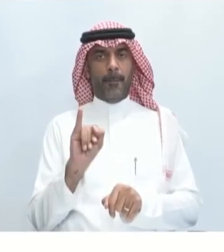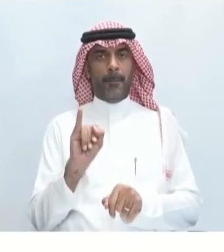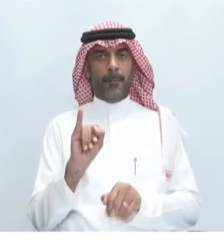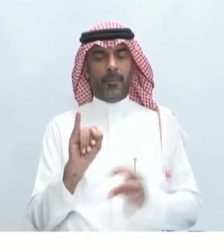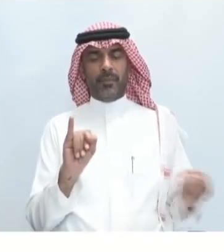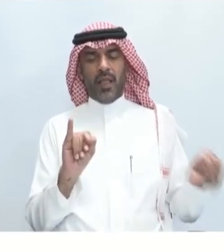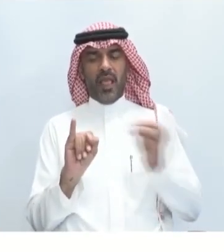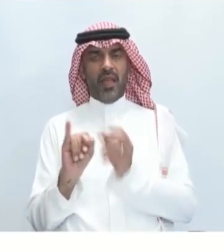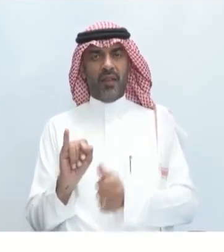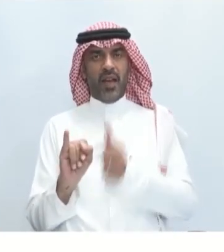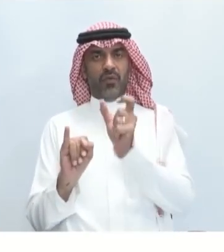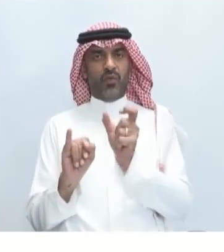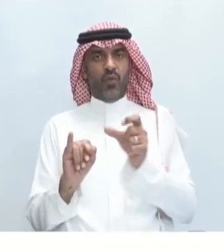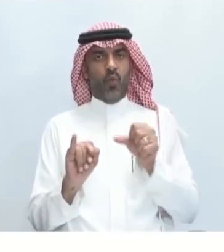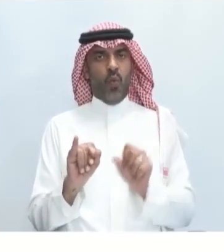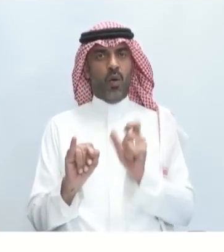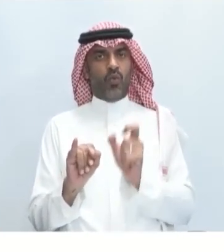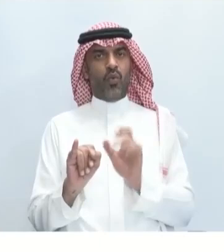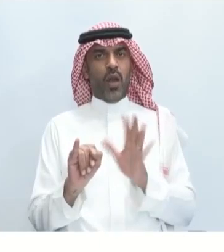تعلمون تعلمين